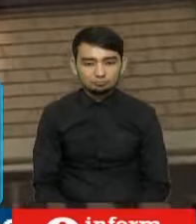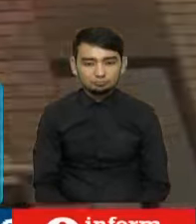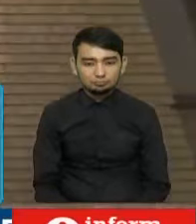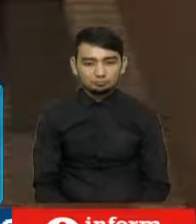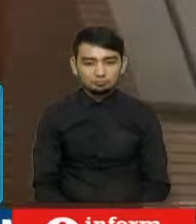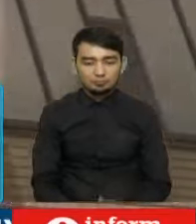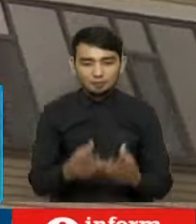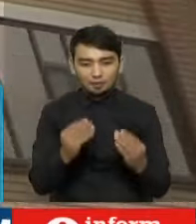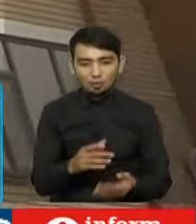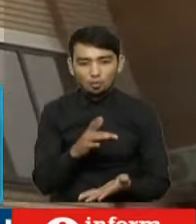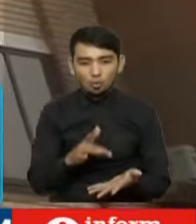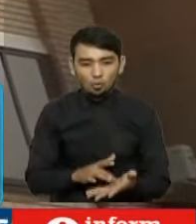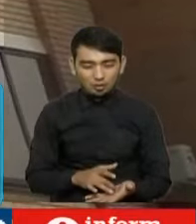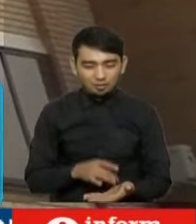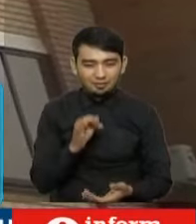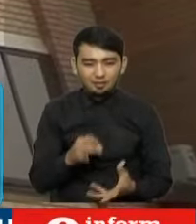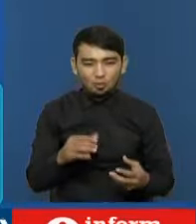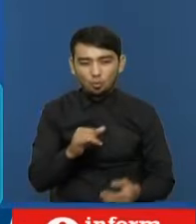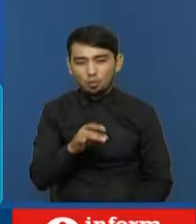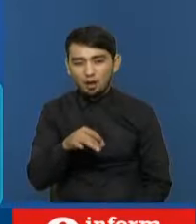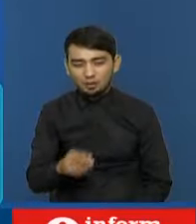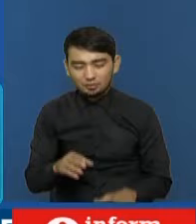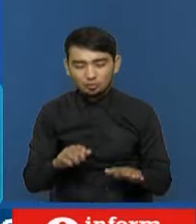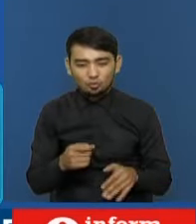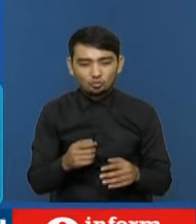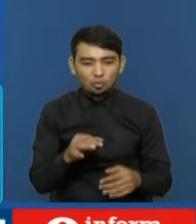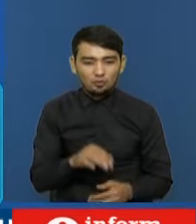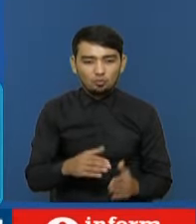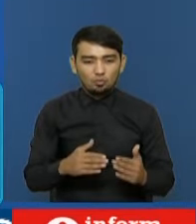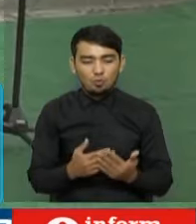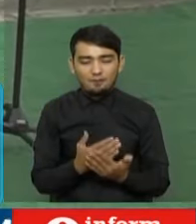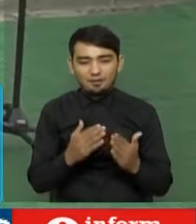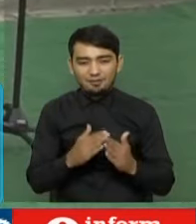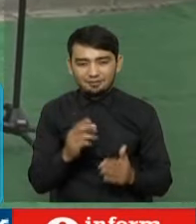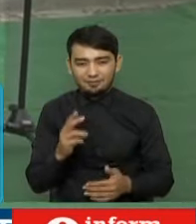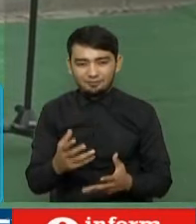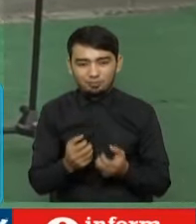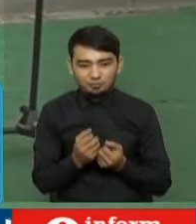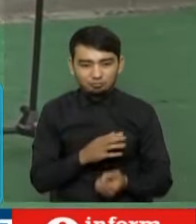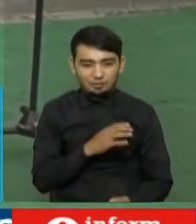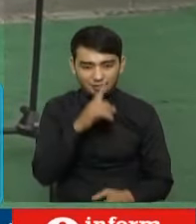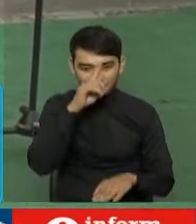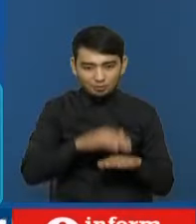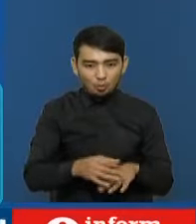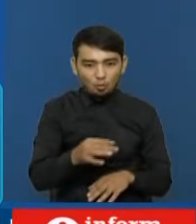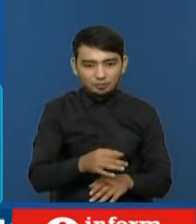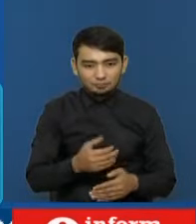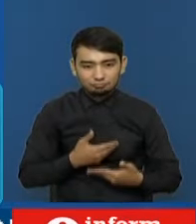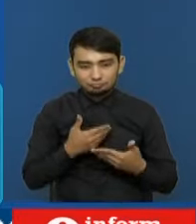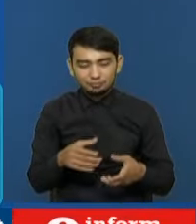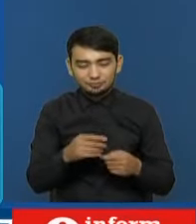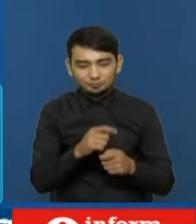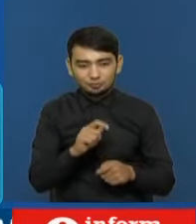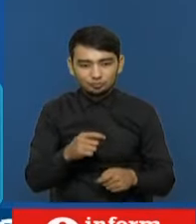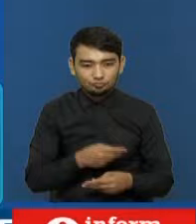В честь Дня города в Уральске очередники получили ключи от новых квартир. С долгожданным новосельем поздравил аким области Нариман Турегалиев.